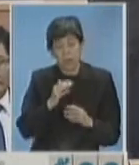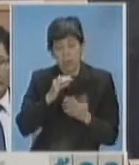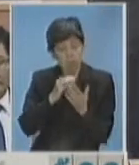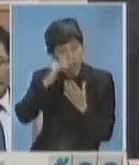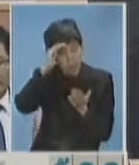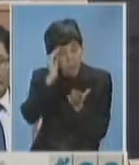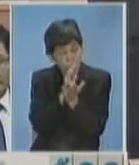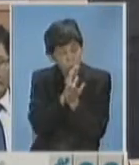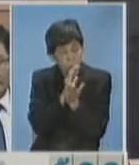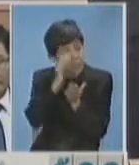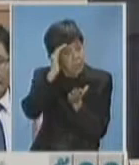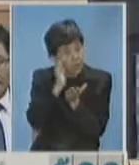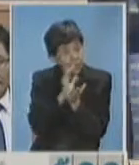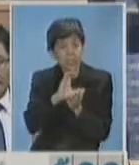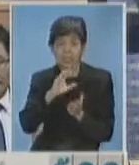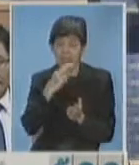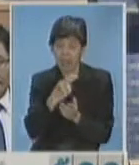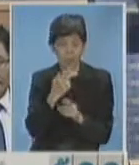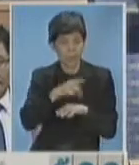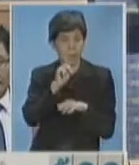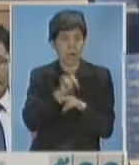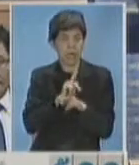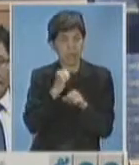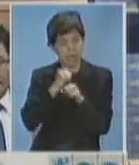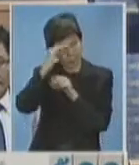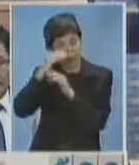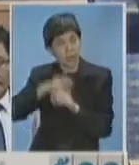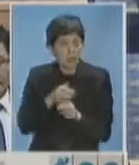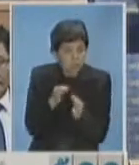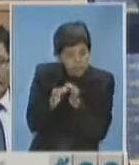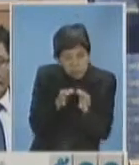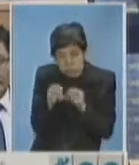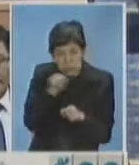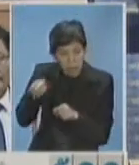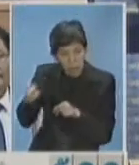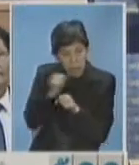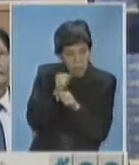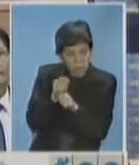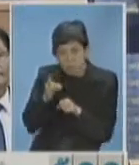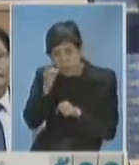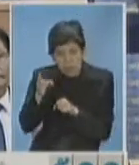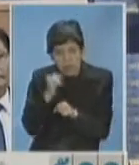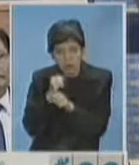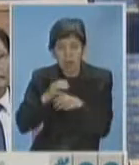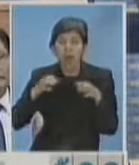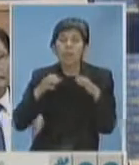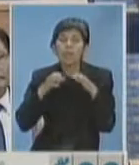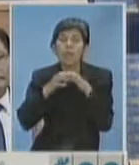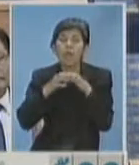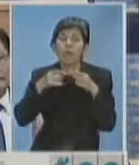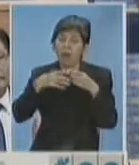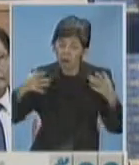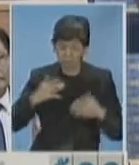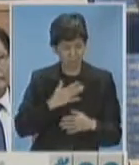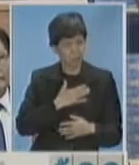จเฉลิมอยู่บำรุงมานั่งเป็นประธานคณะกรรมการคดีพิเศษไปชี้นำสั่งการเขาให้กันแกล้งพรรคฝ่ายค้านตั้